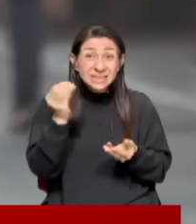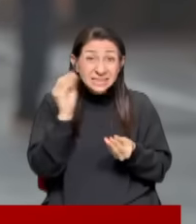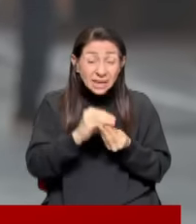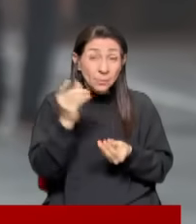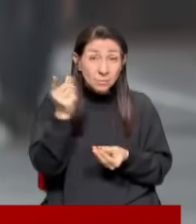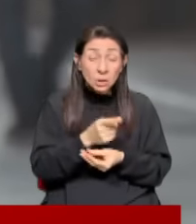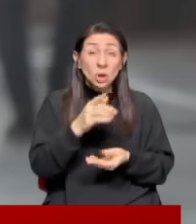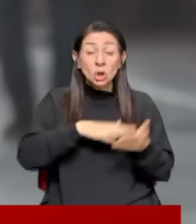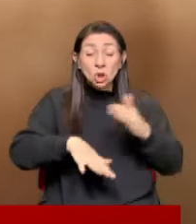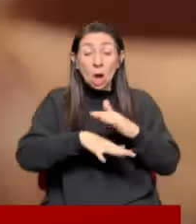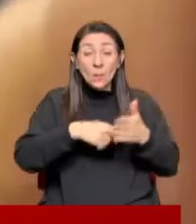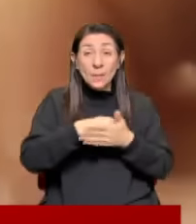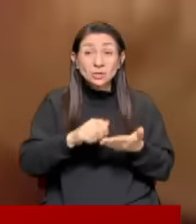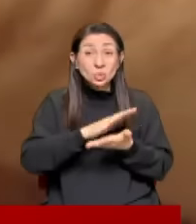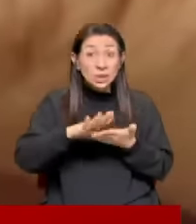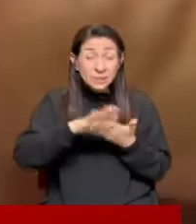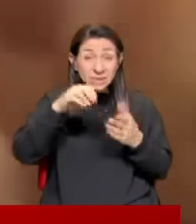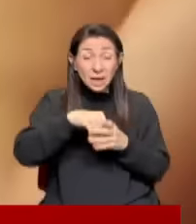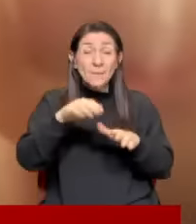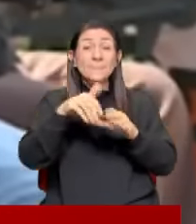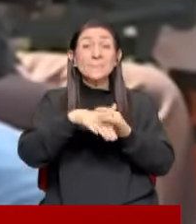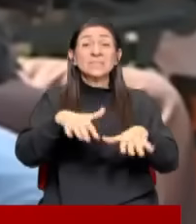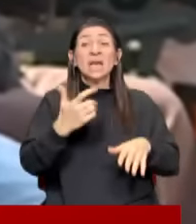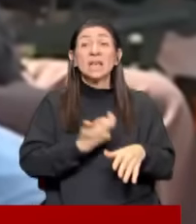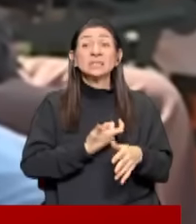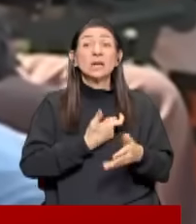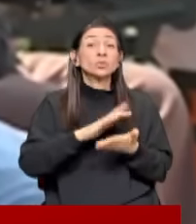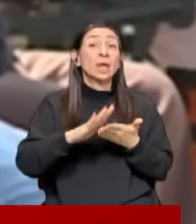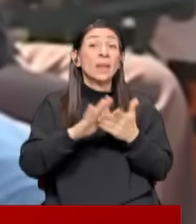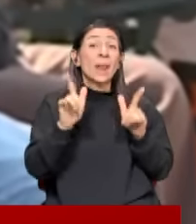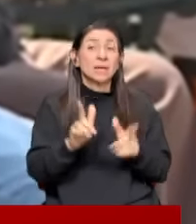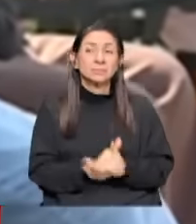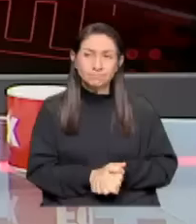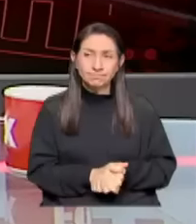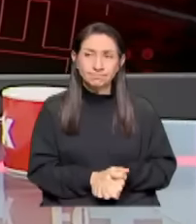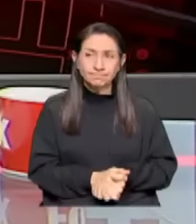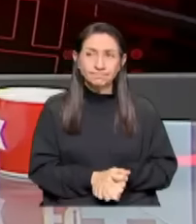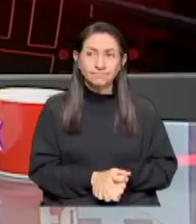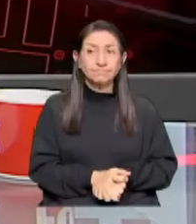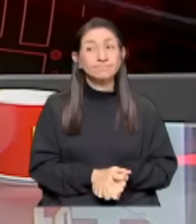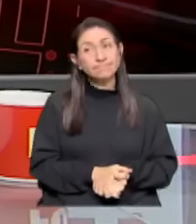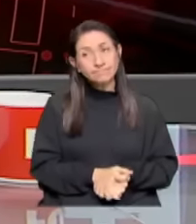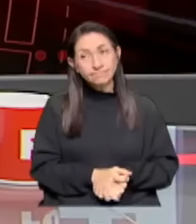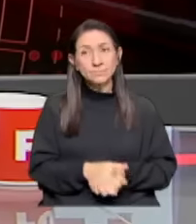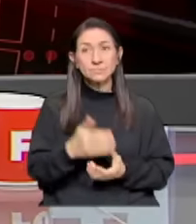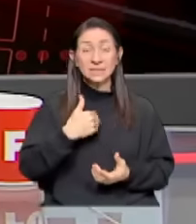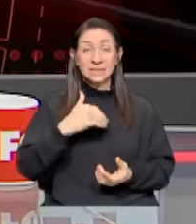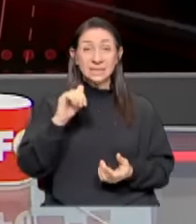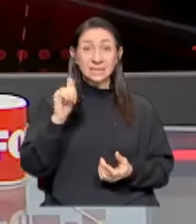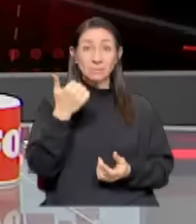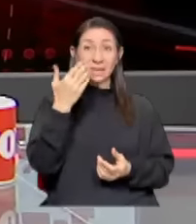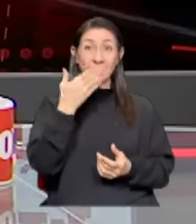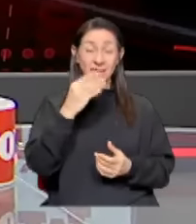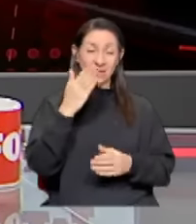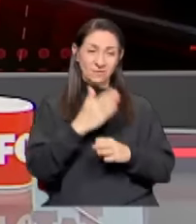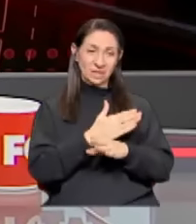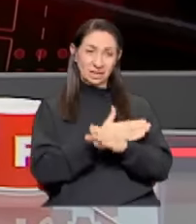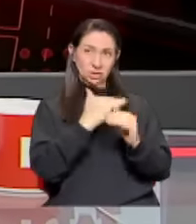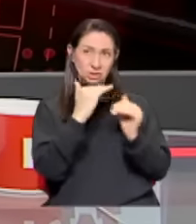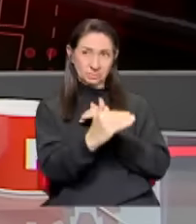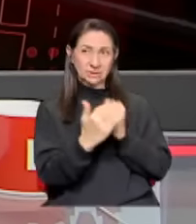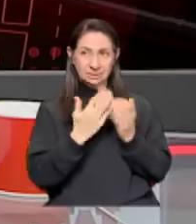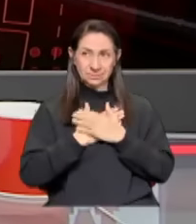artırılması, kök maaş düzenlemesi için mecliste yasal düzenleme gerekiyor. Efendim bizi kıymetli emekli